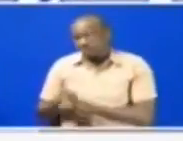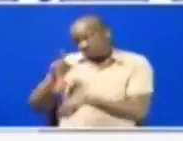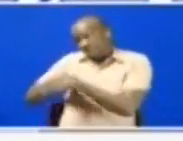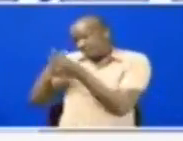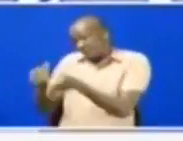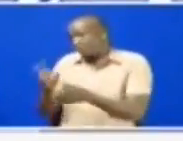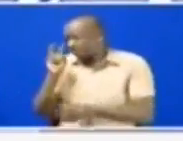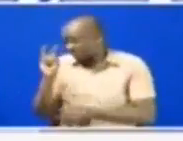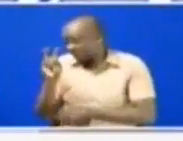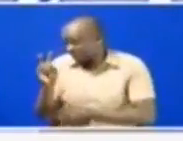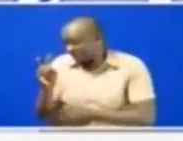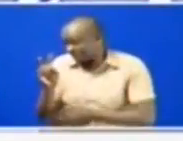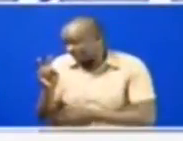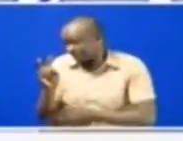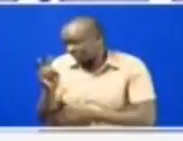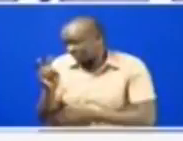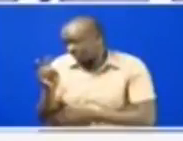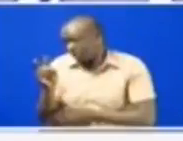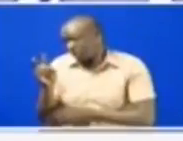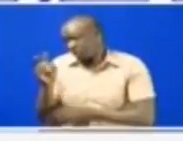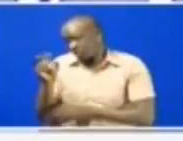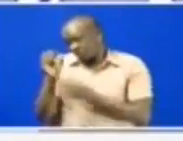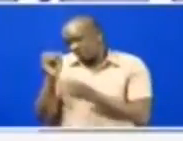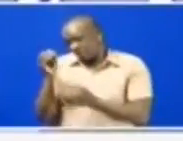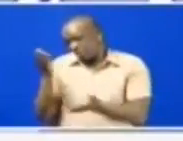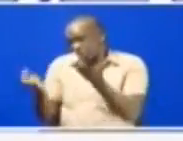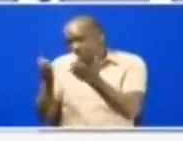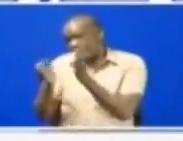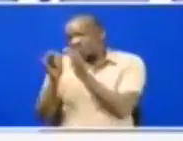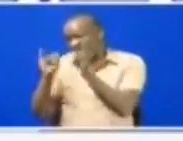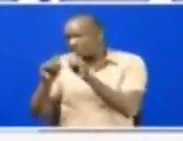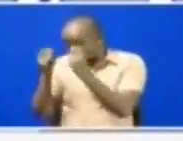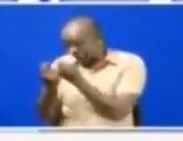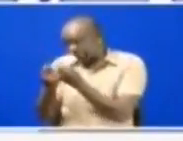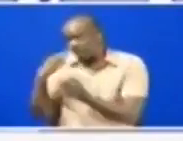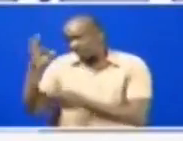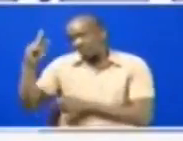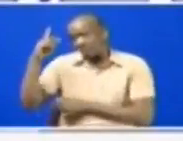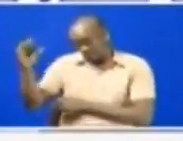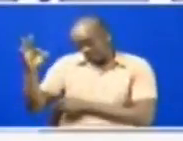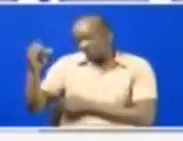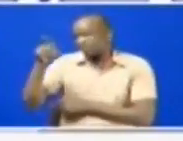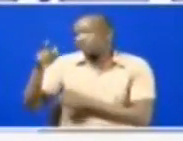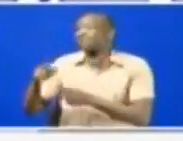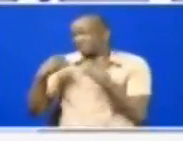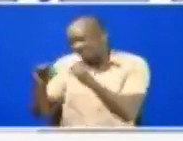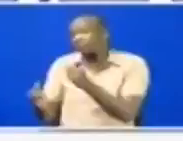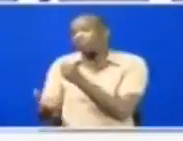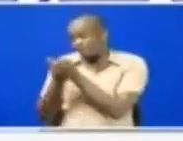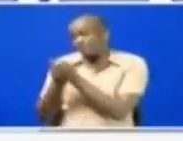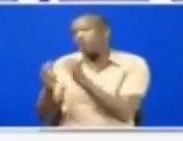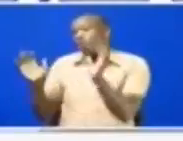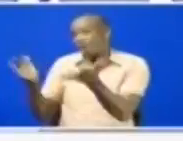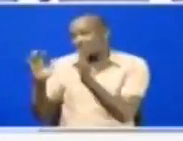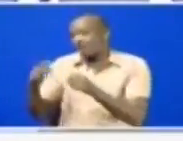moment size naona kulingana na hii timu mpya imekuja ya FKF na wanajaribu kusaidia na pia kuangalia